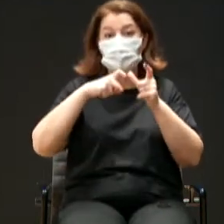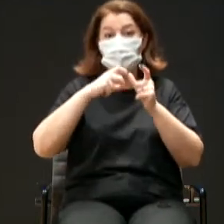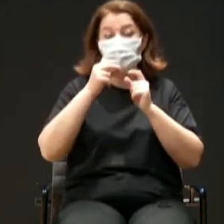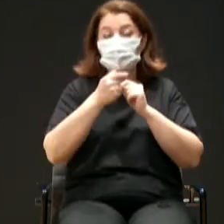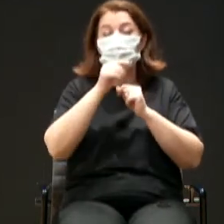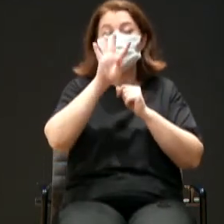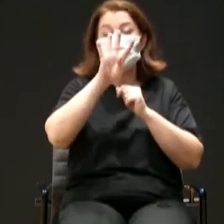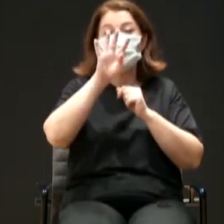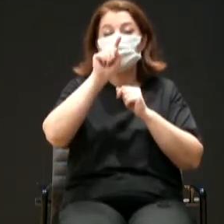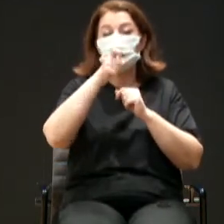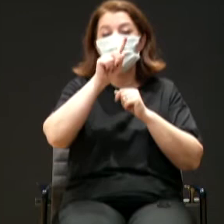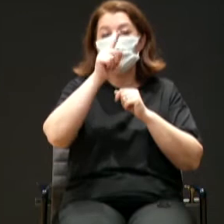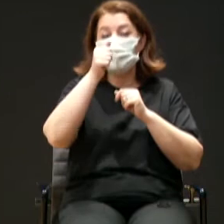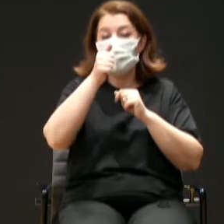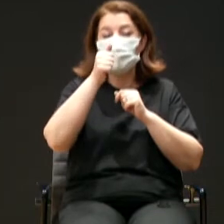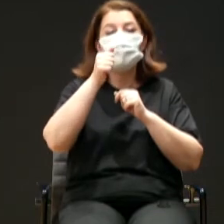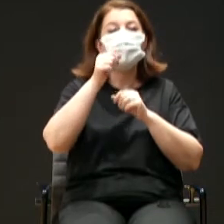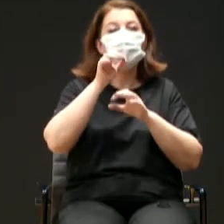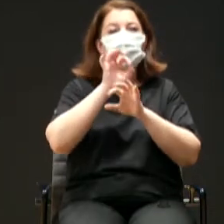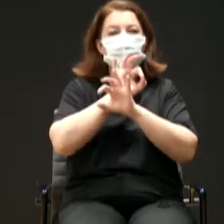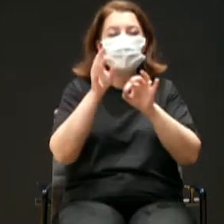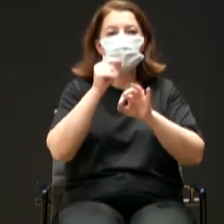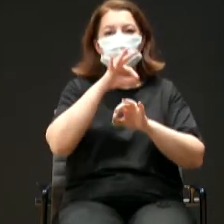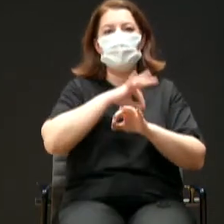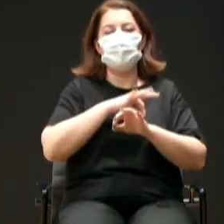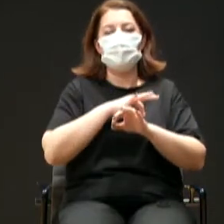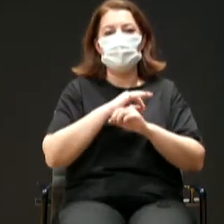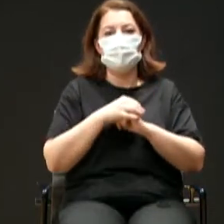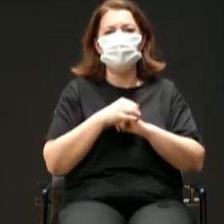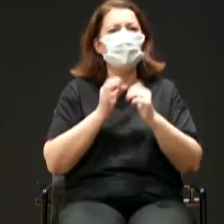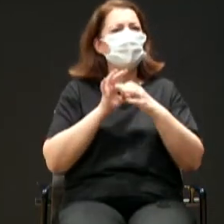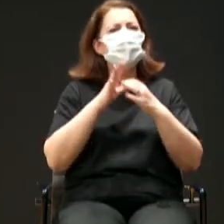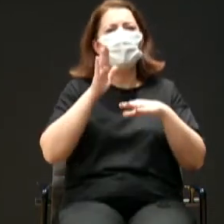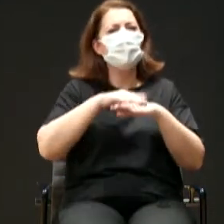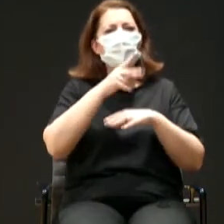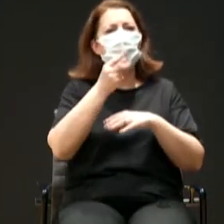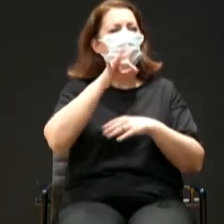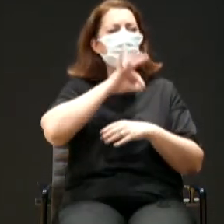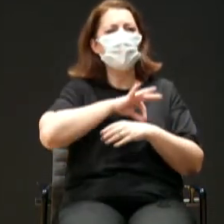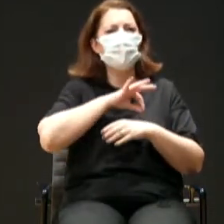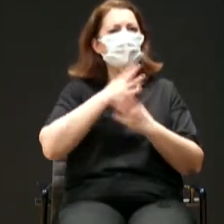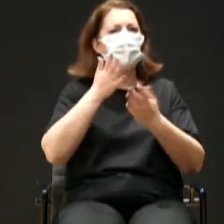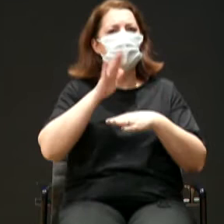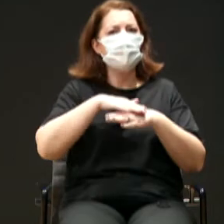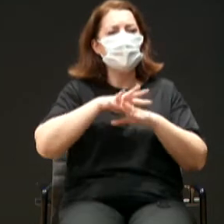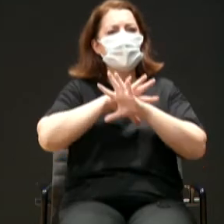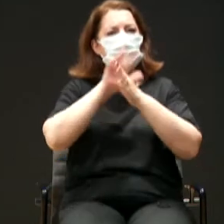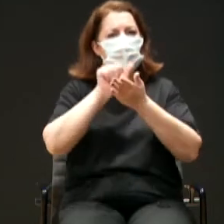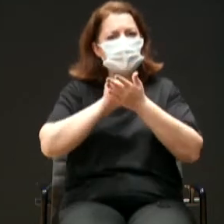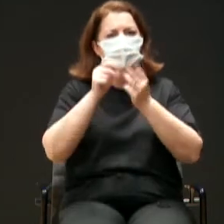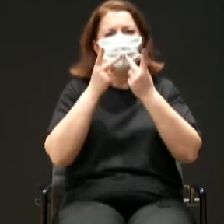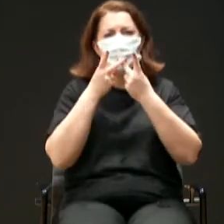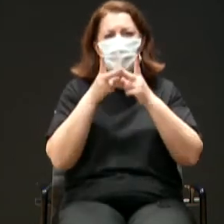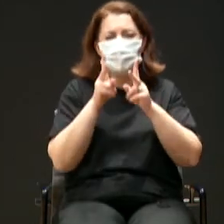4.6 milyar lira net karı var. Geçen yıl. Ne yapıyordu bu karlarını? Hepsini açık